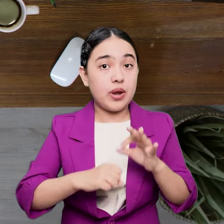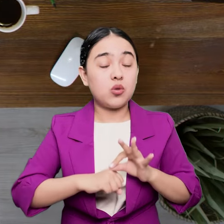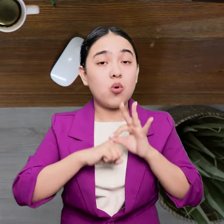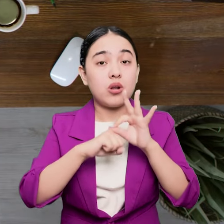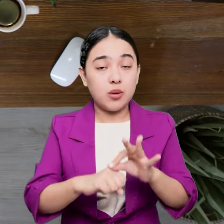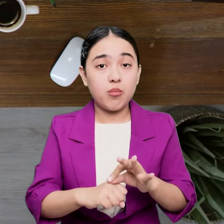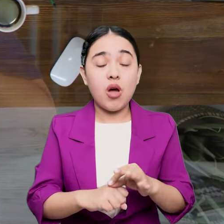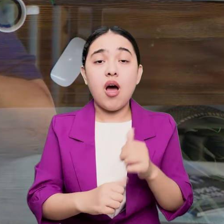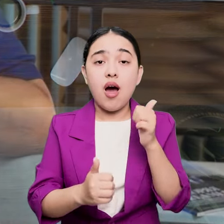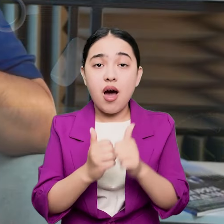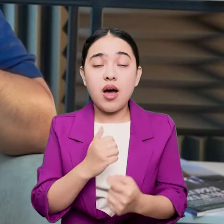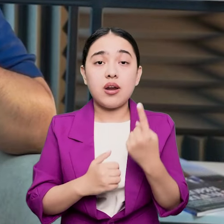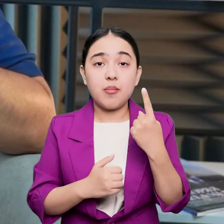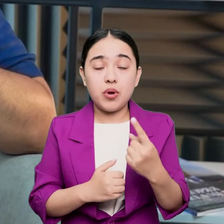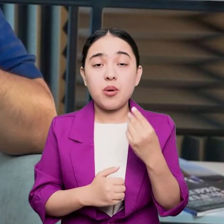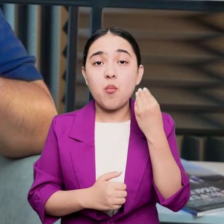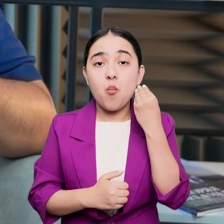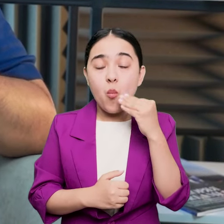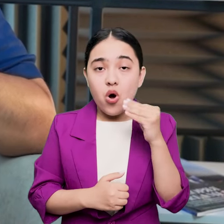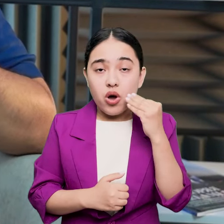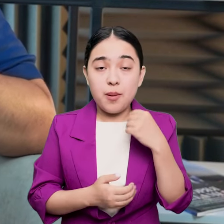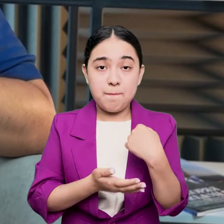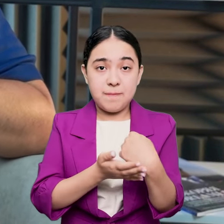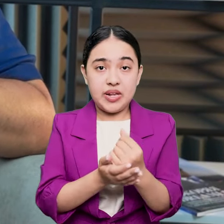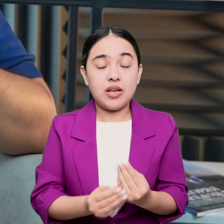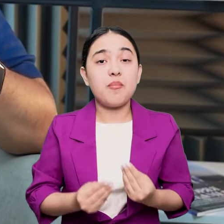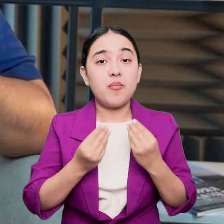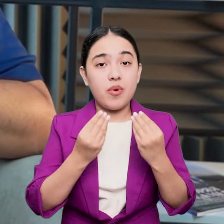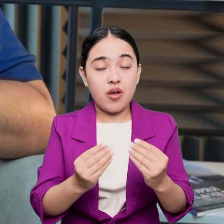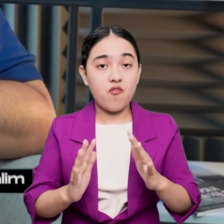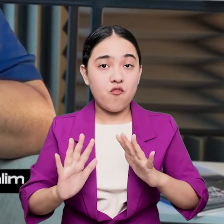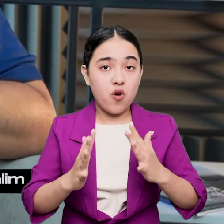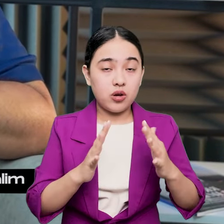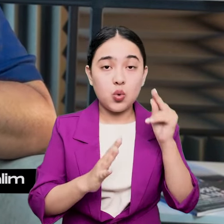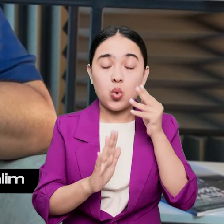kelgan har bir mohiyatni belgilab beradigan